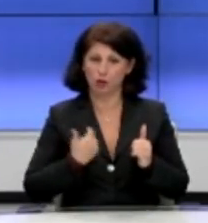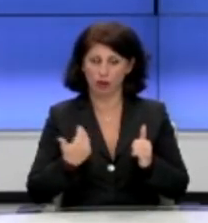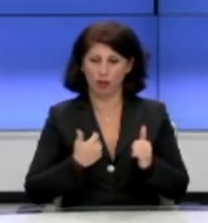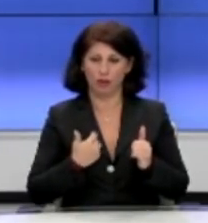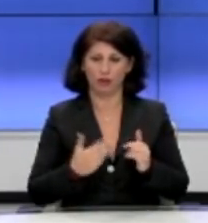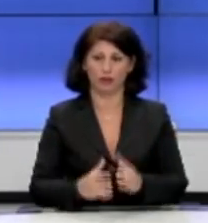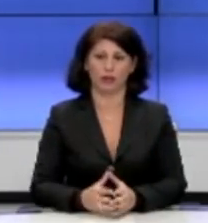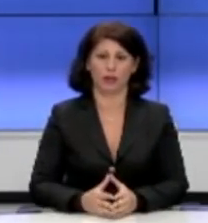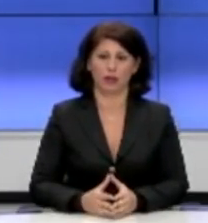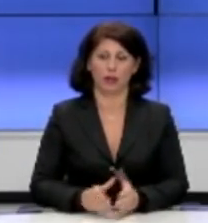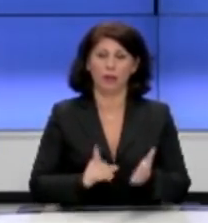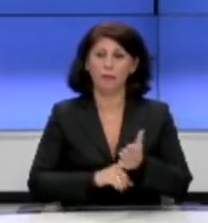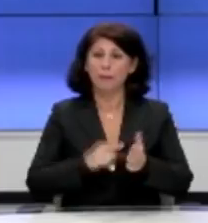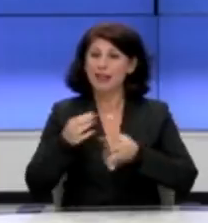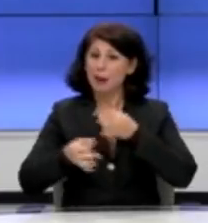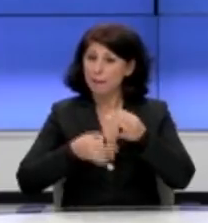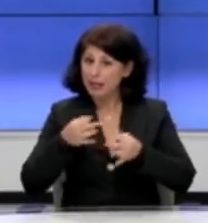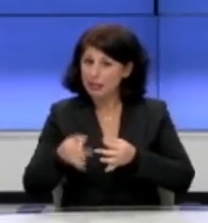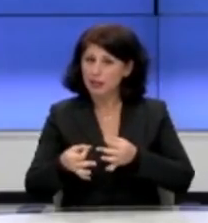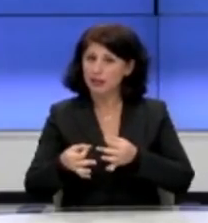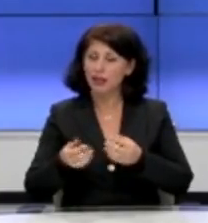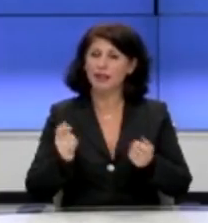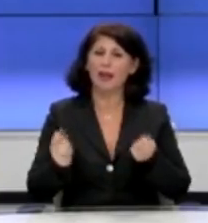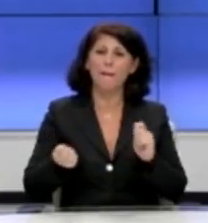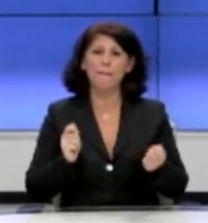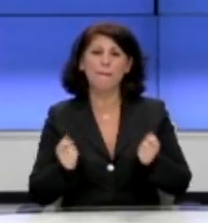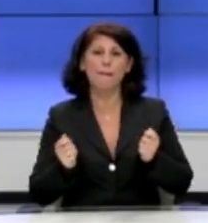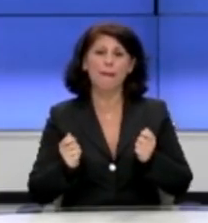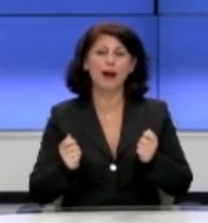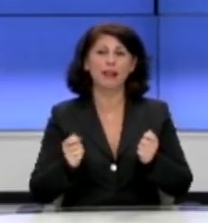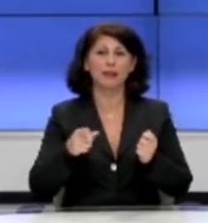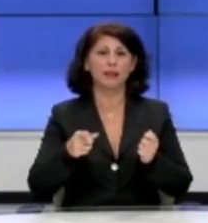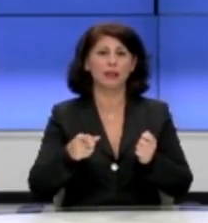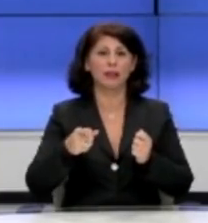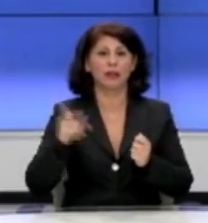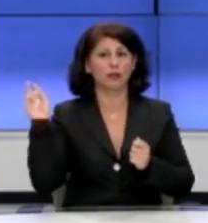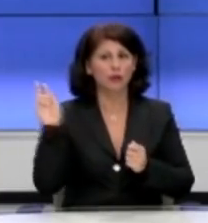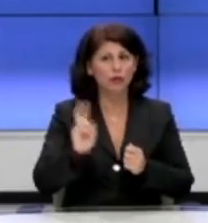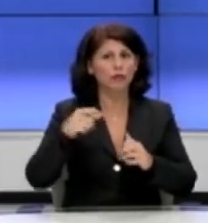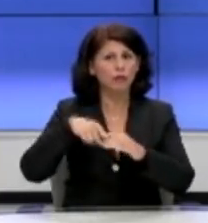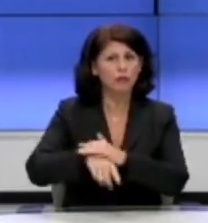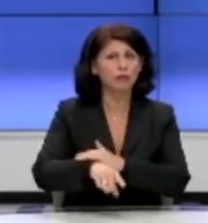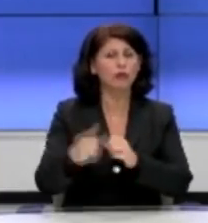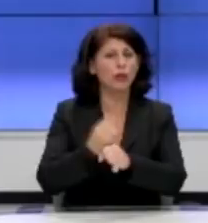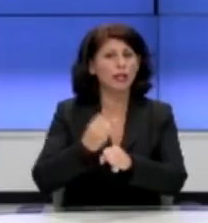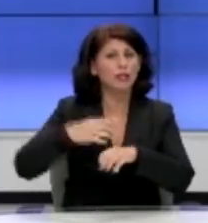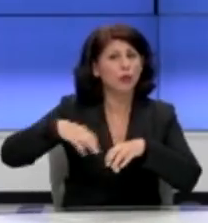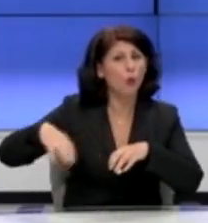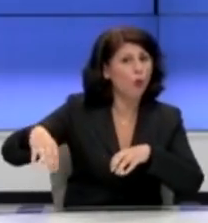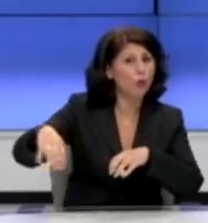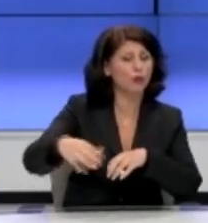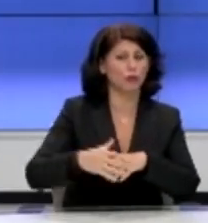νέων, θα έπρεπε να μιλήσετε για τα πάρτι κορονοϊού στα μέσα μεταφοράς, στους εργασιακούς